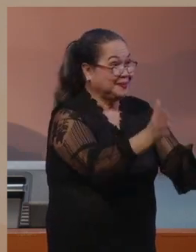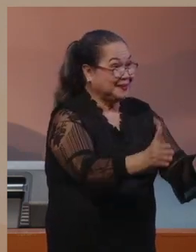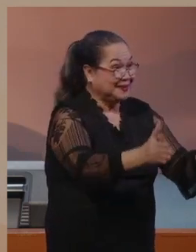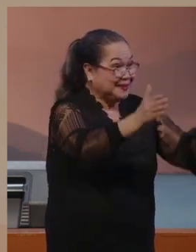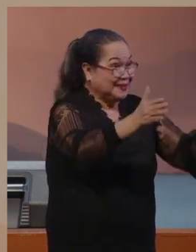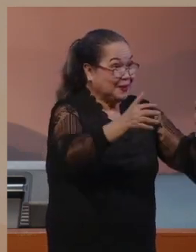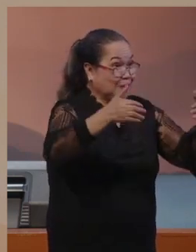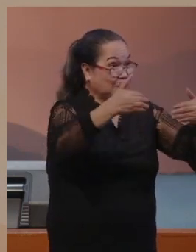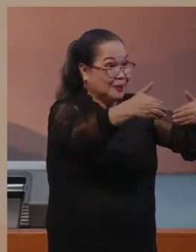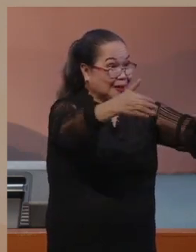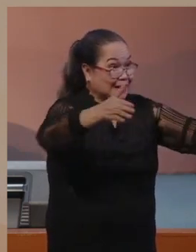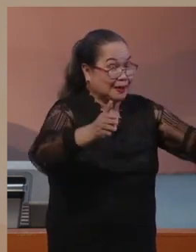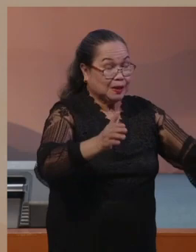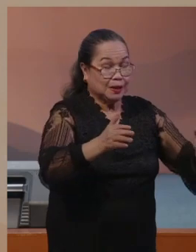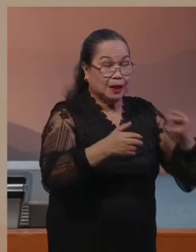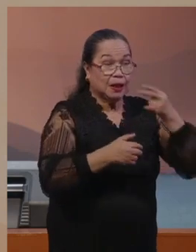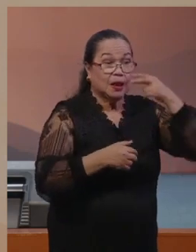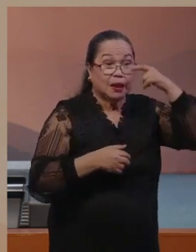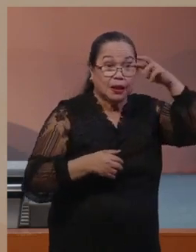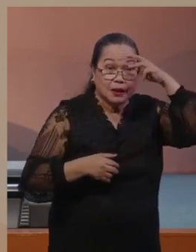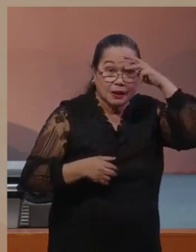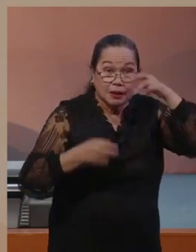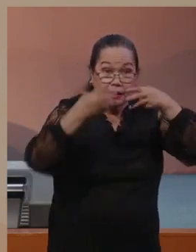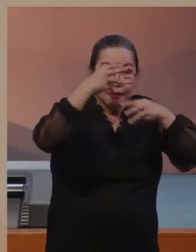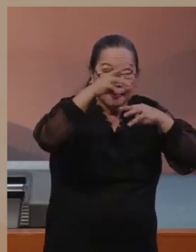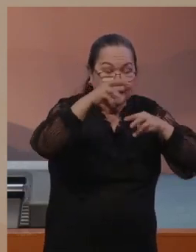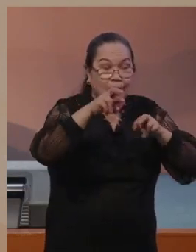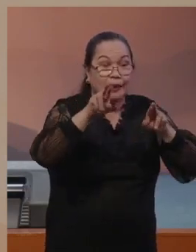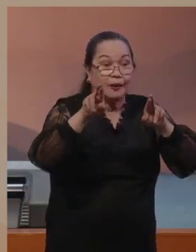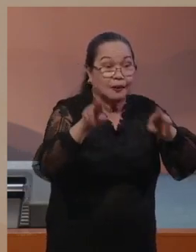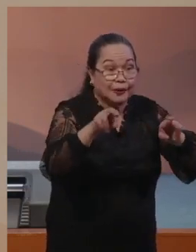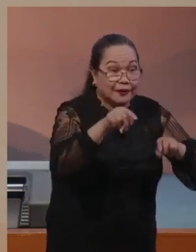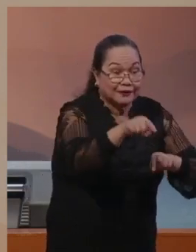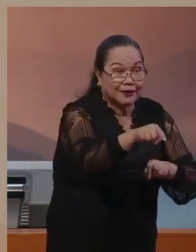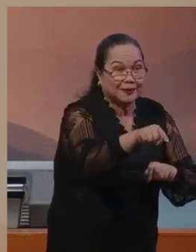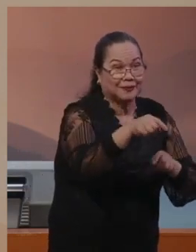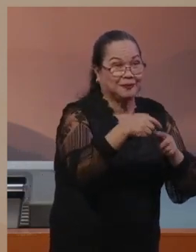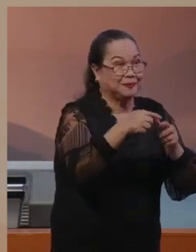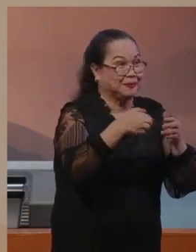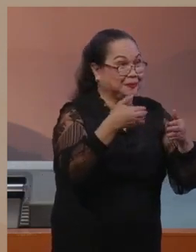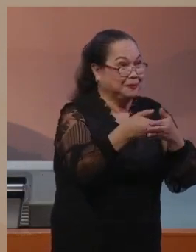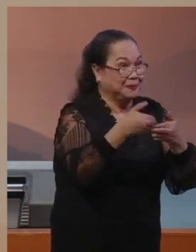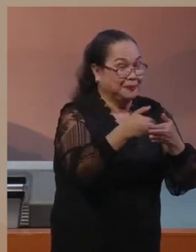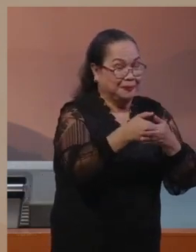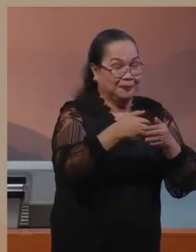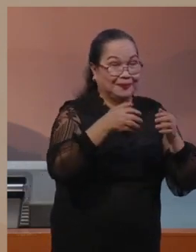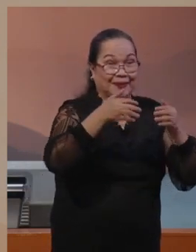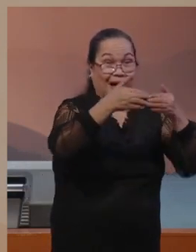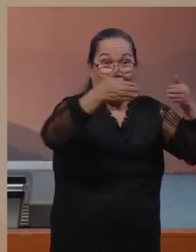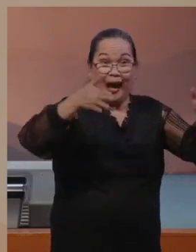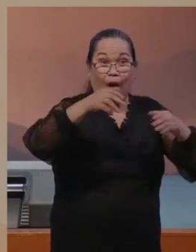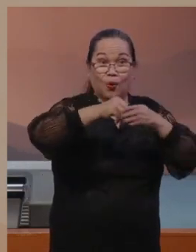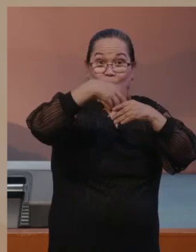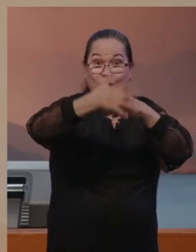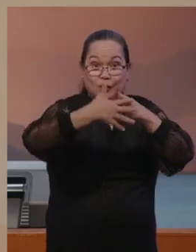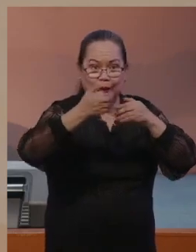nakikita ng kanyang mga bintana ay ang Jordan River. Ito pong view na ito na nasa likod